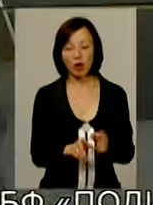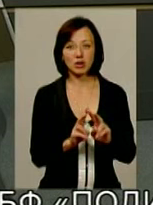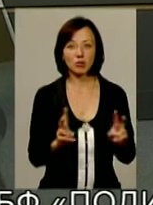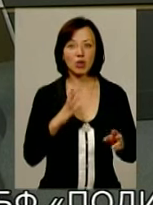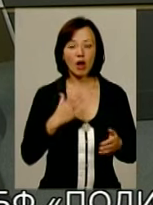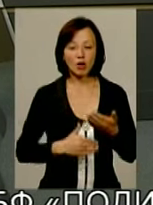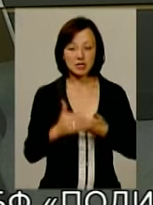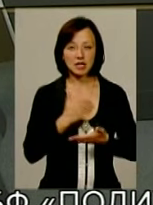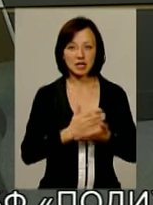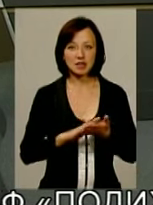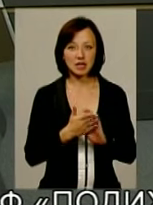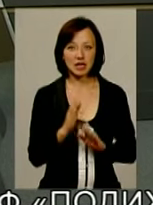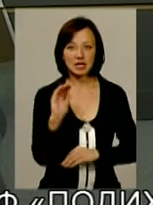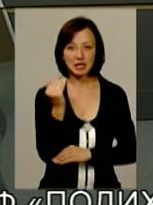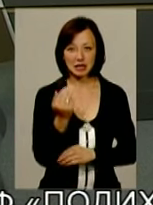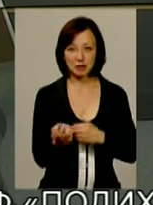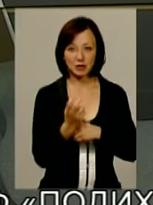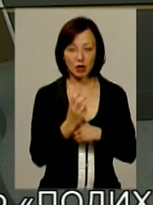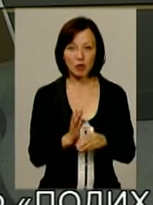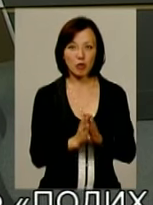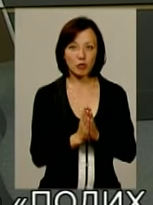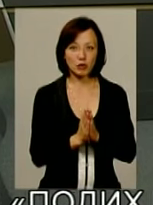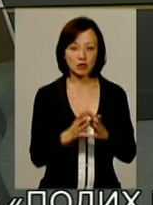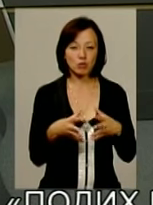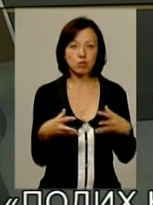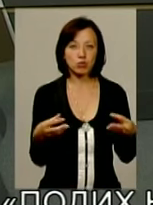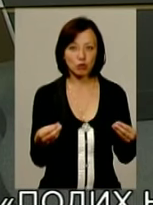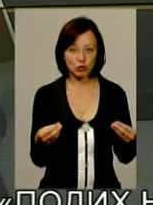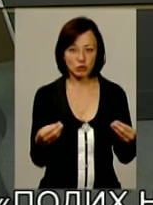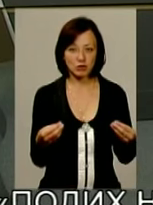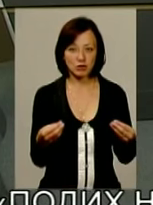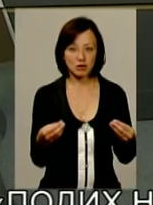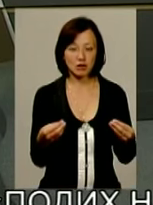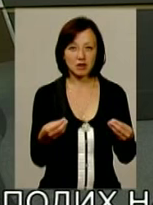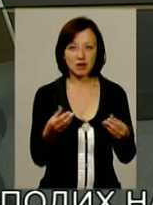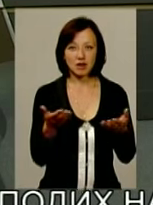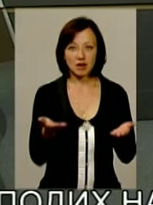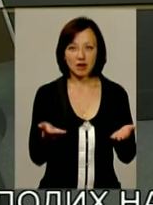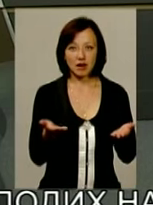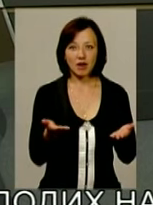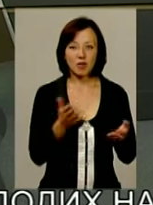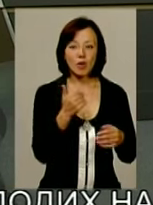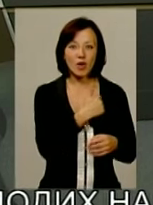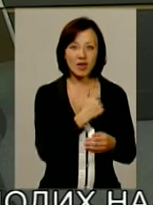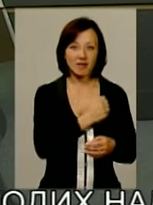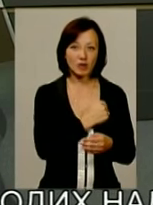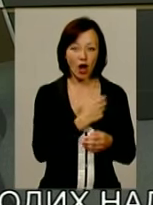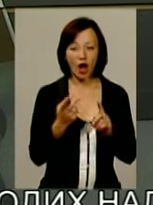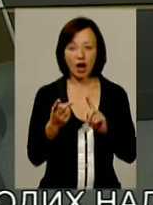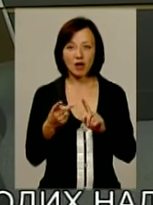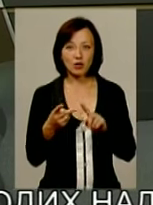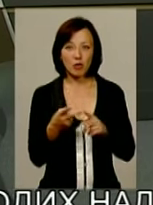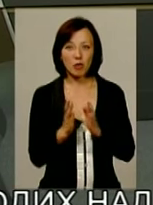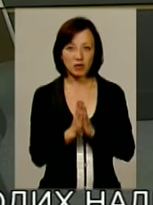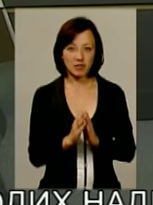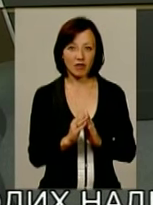остання ситуація, коли дитина підійшла і попросила просто булочку, коли ми віддавали продукти військовим, а потім підійшов, попросив води. Це